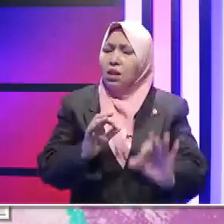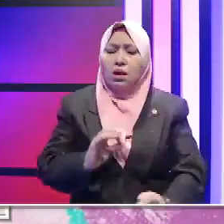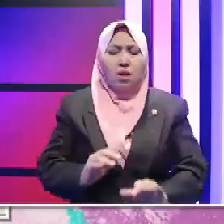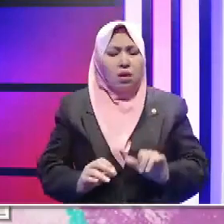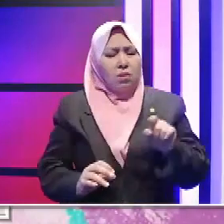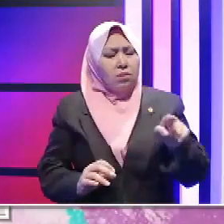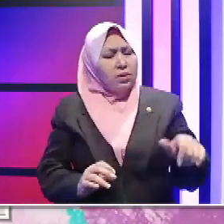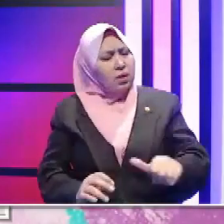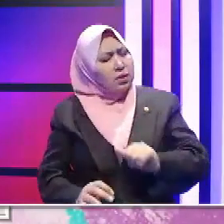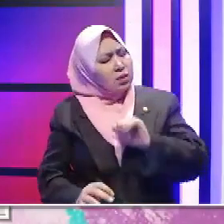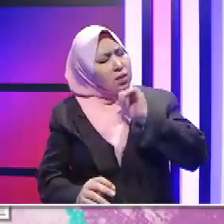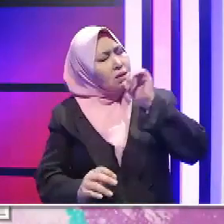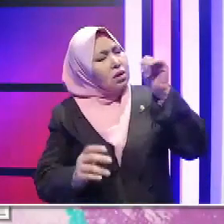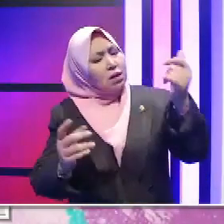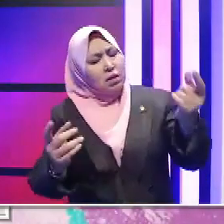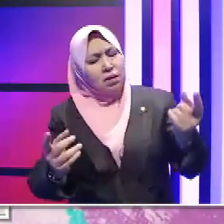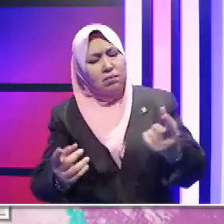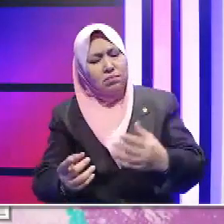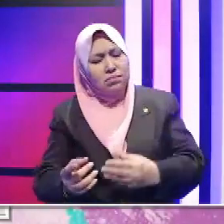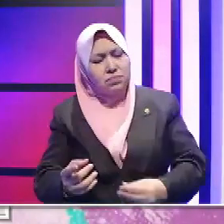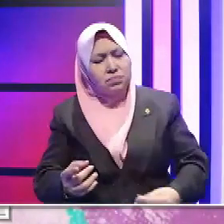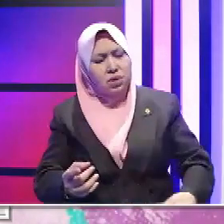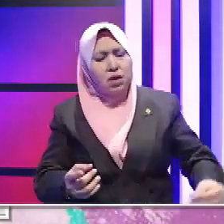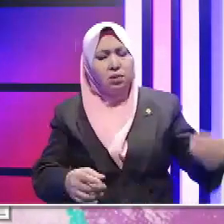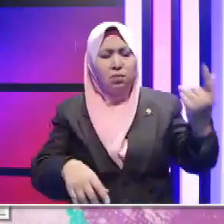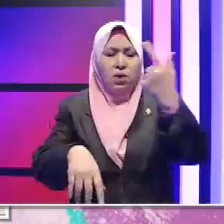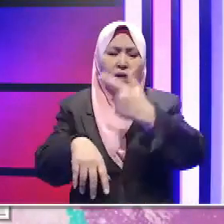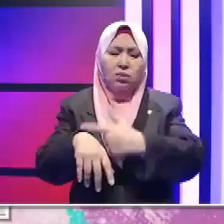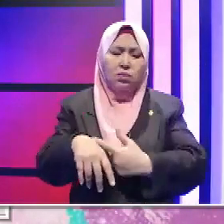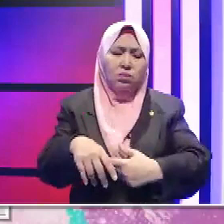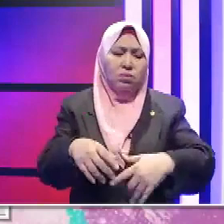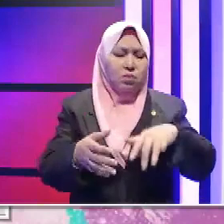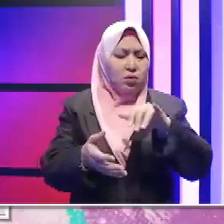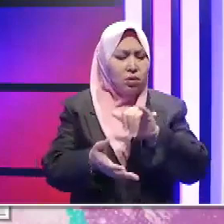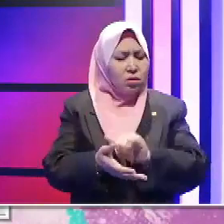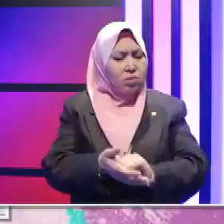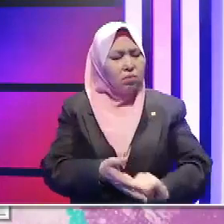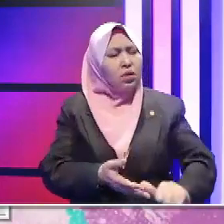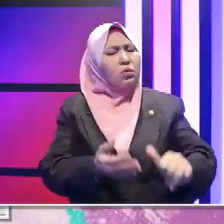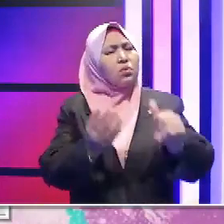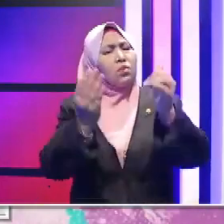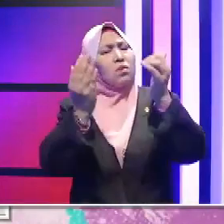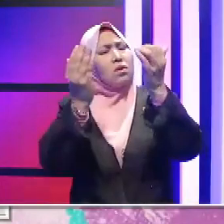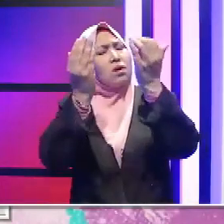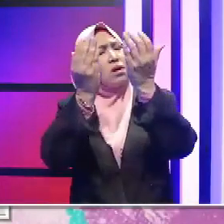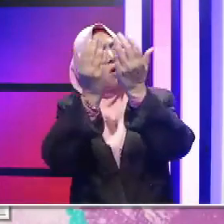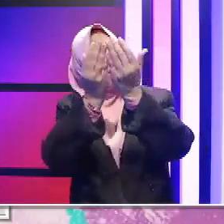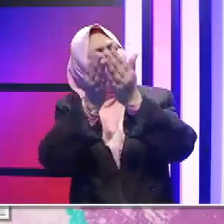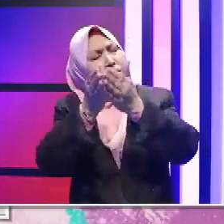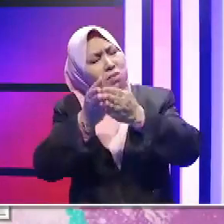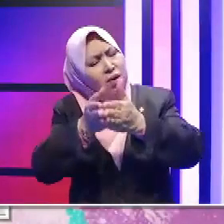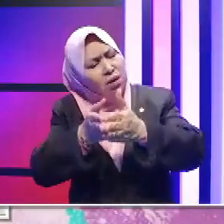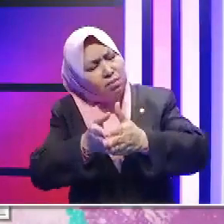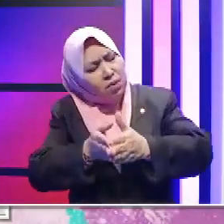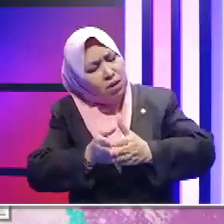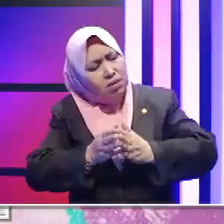waalaikum kau sohaimi Hut di